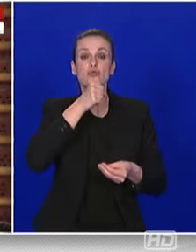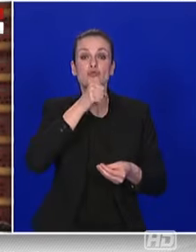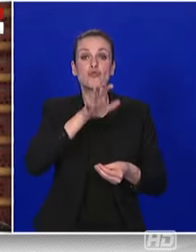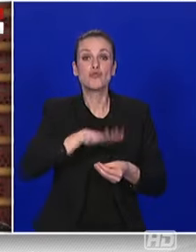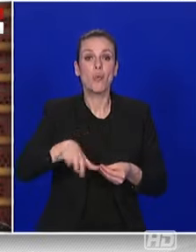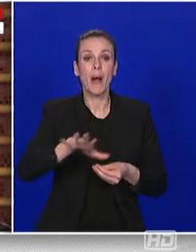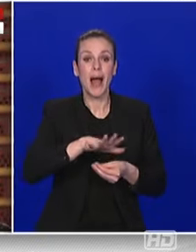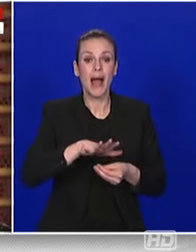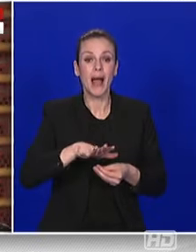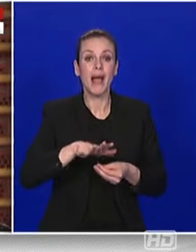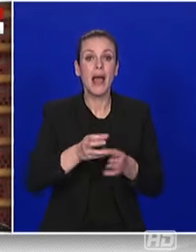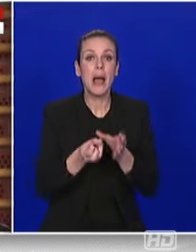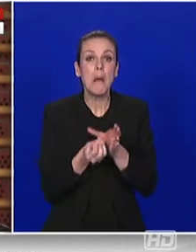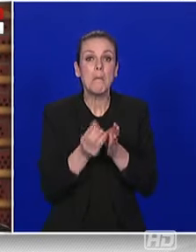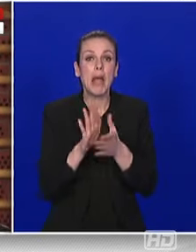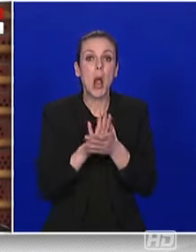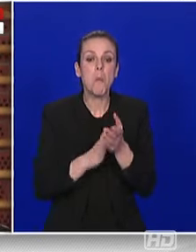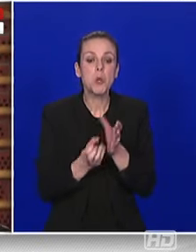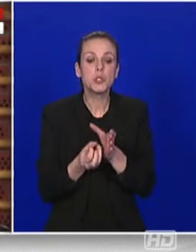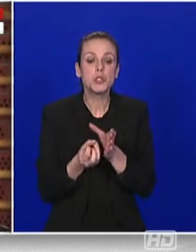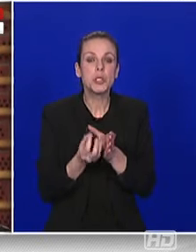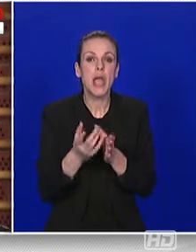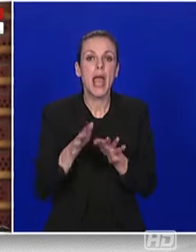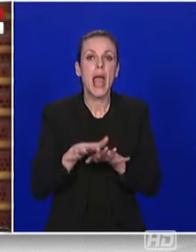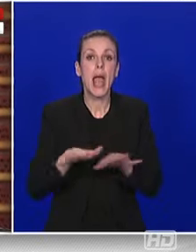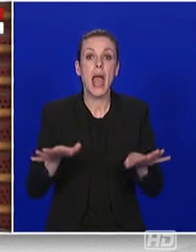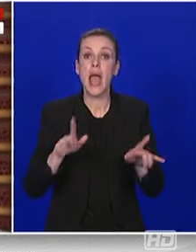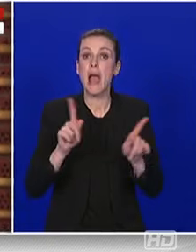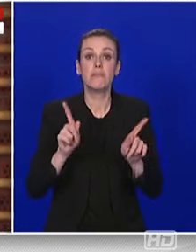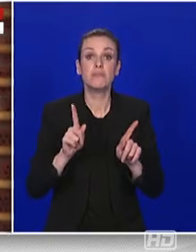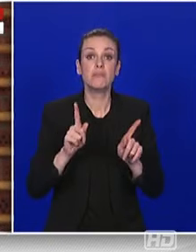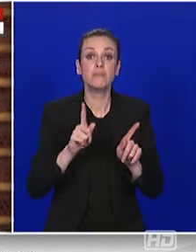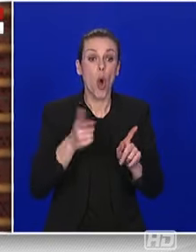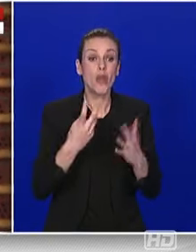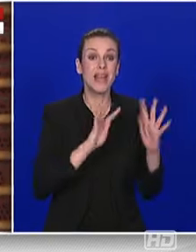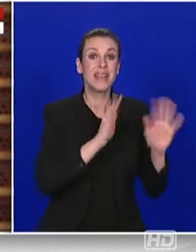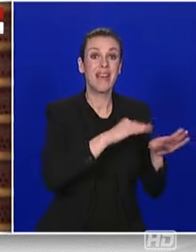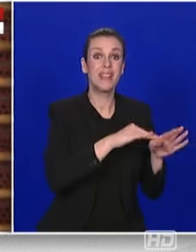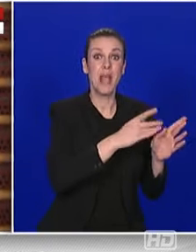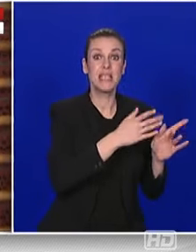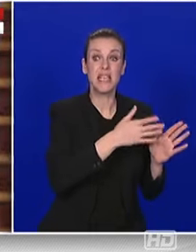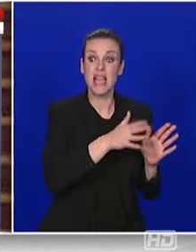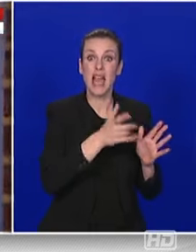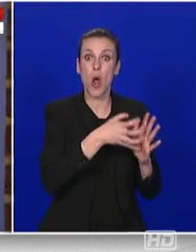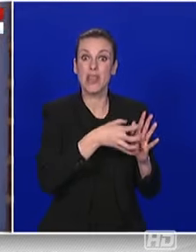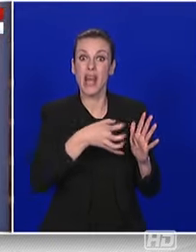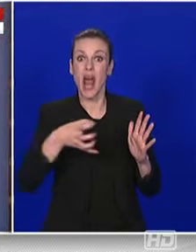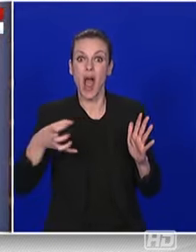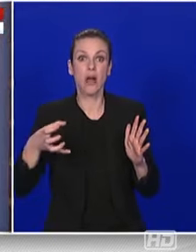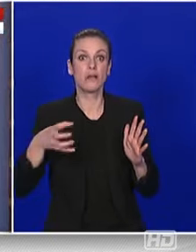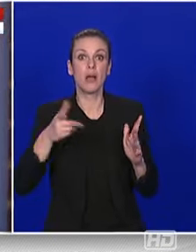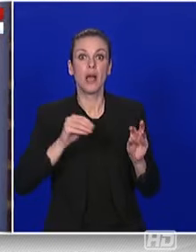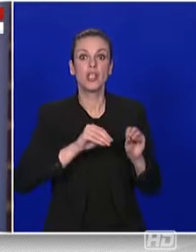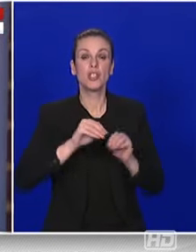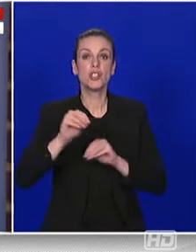krčka epidemija i nije se smirila od 9. mjeseca i jednostavno se seli